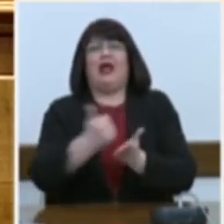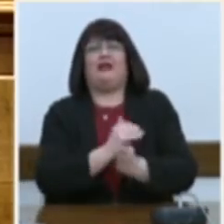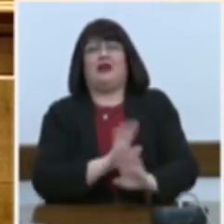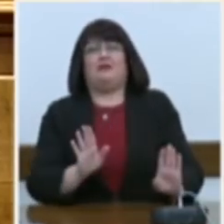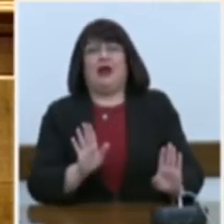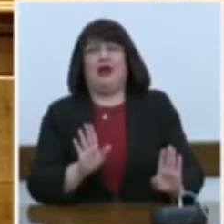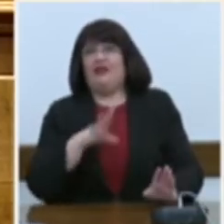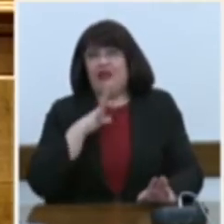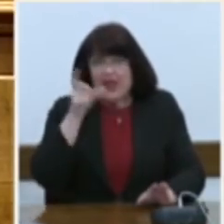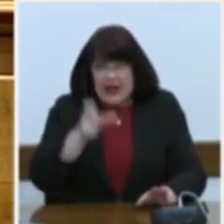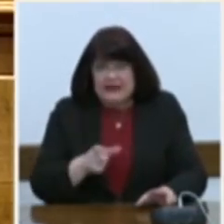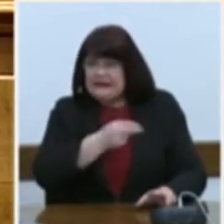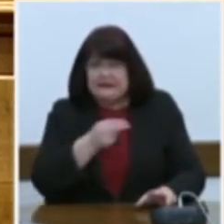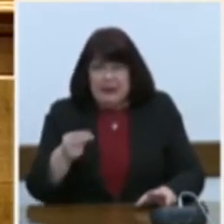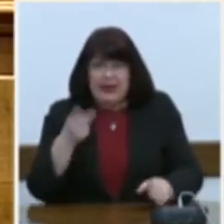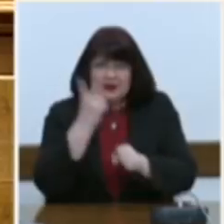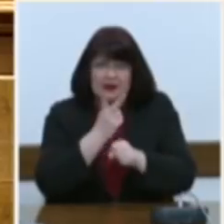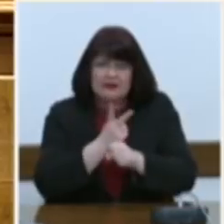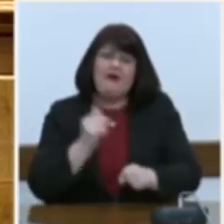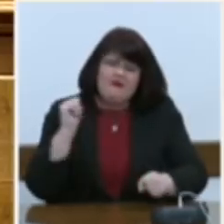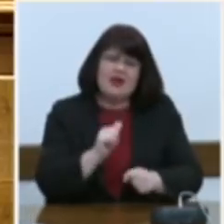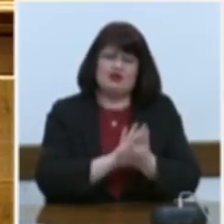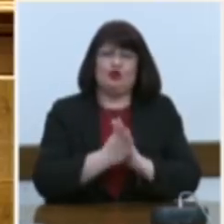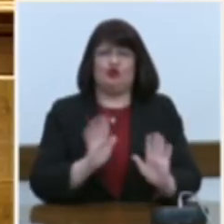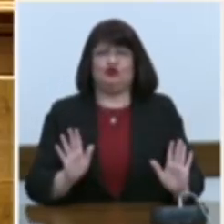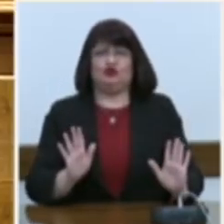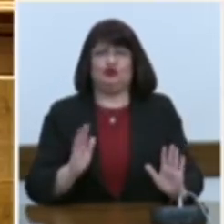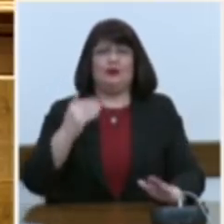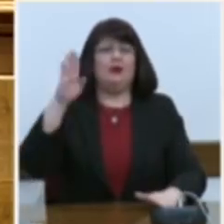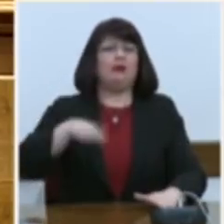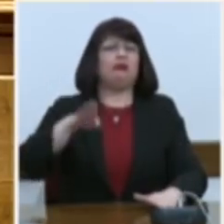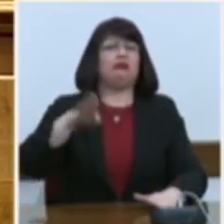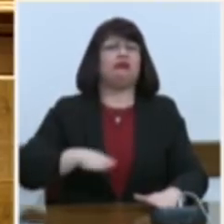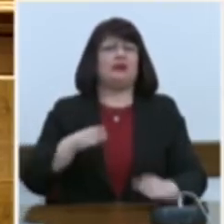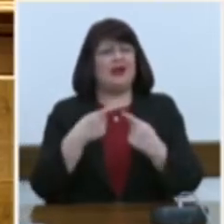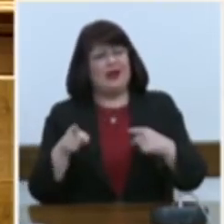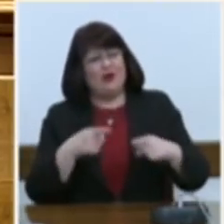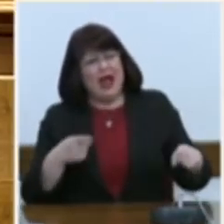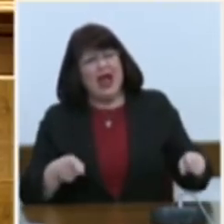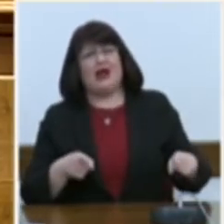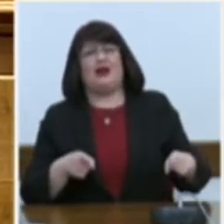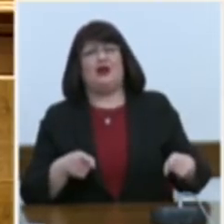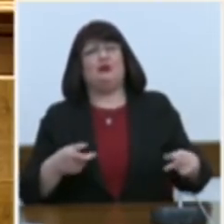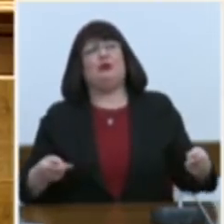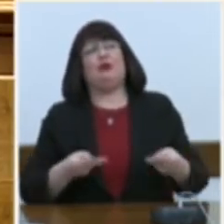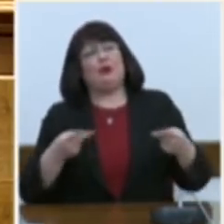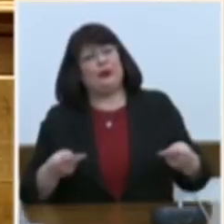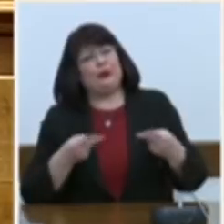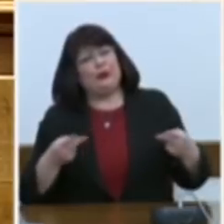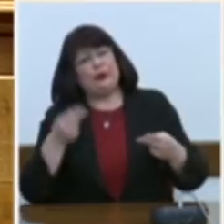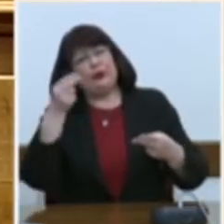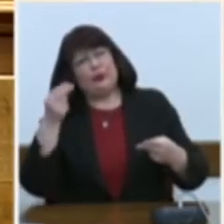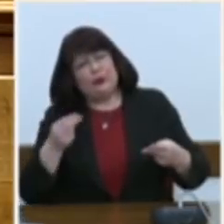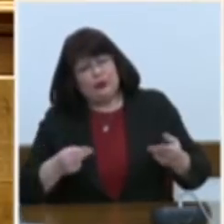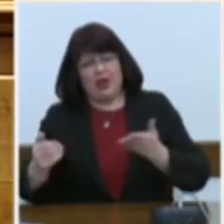βιασμού, αλλά αντίθετα διαχωρίστηκε, υποβαθμίστηκε σε μικρότερη σημασία αδίκημα.